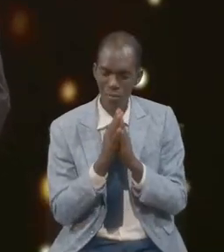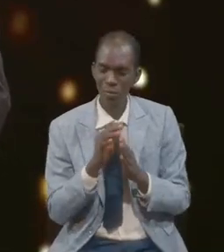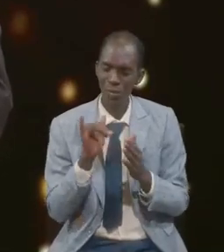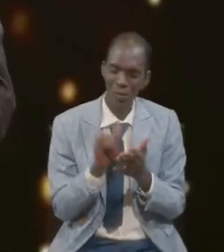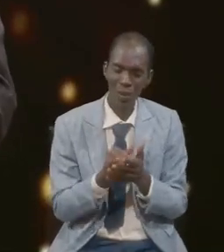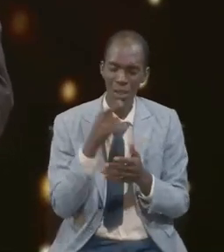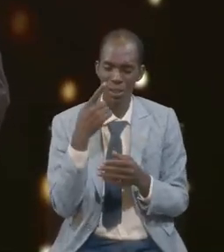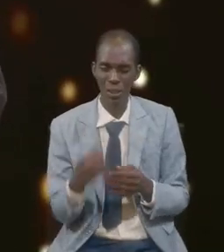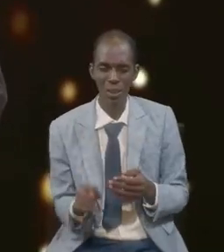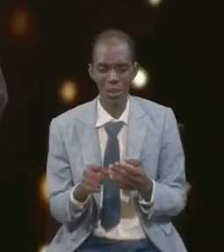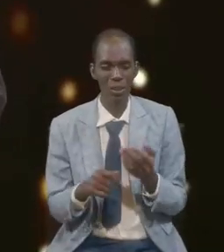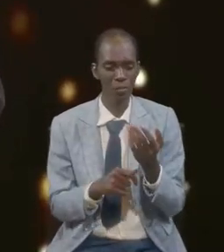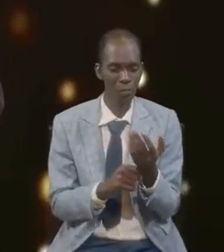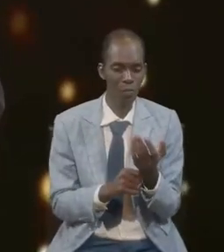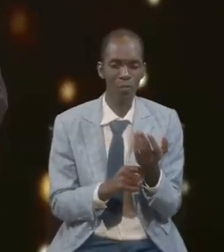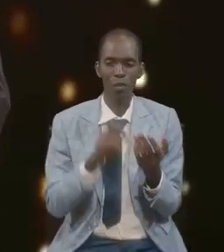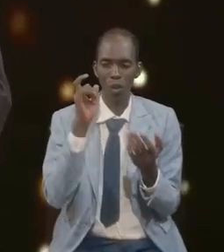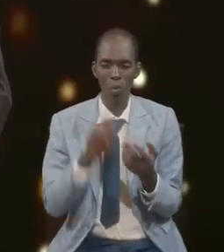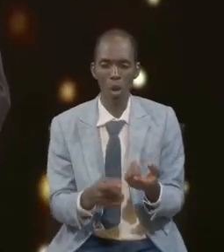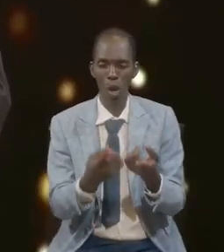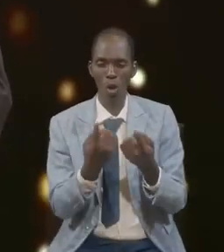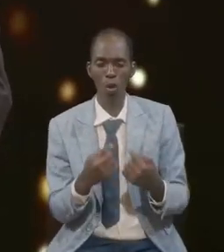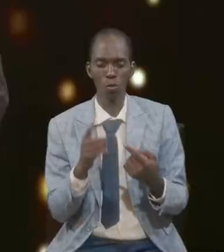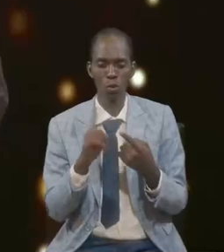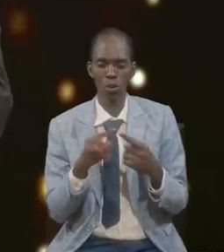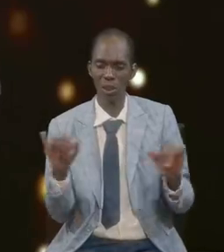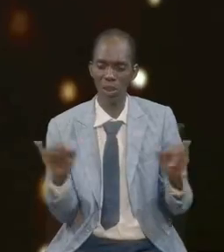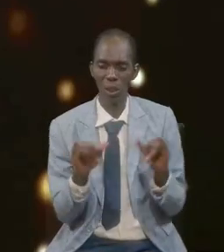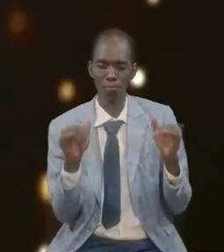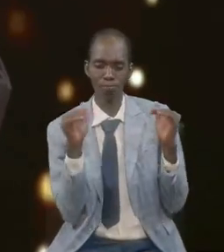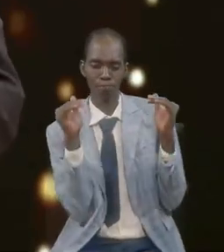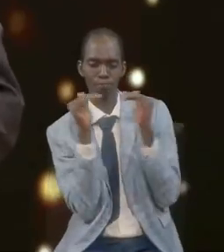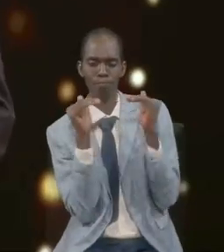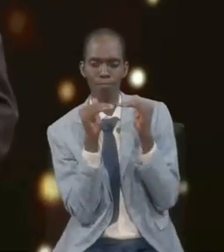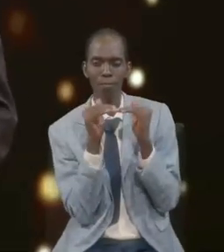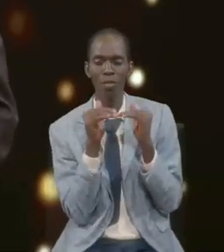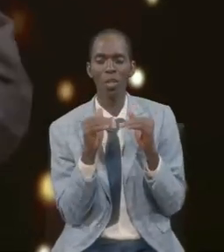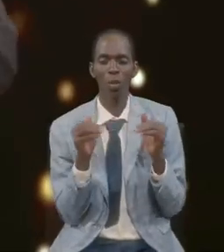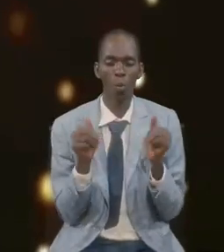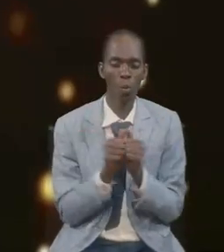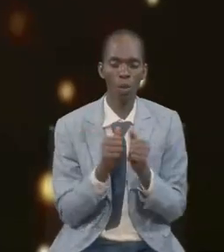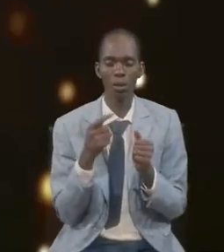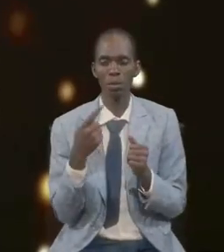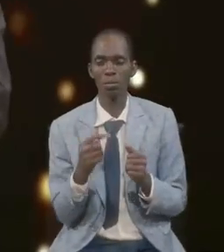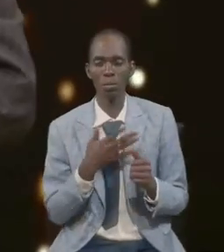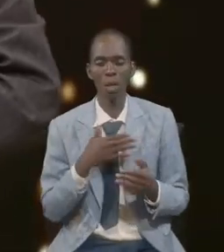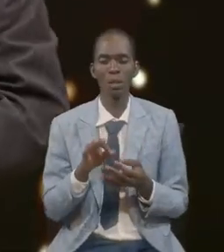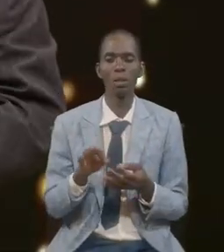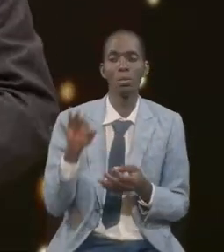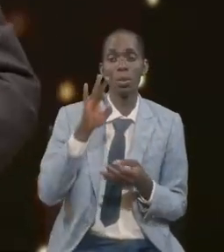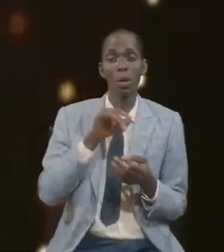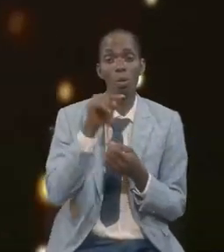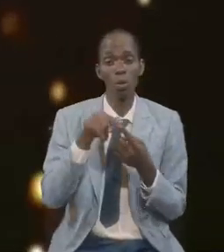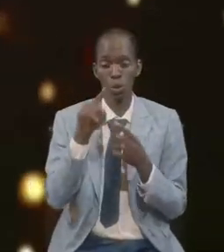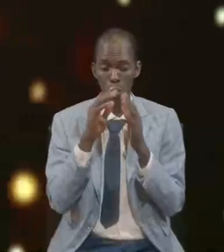venir au même niveau, à la même position, au même désir que mon esprit. Si